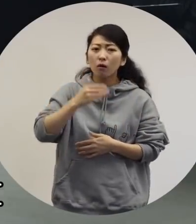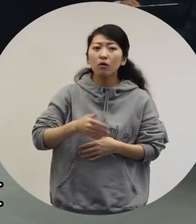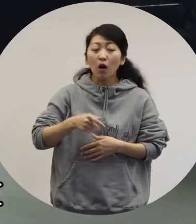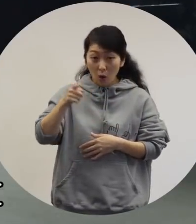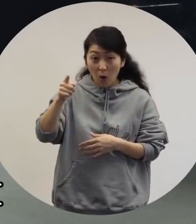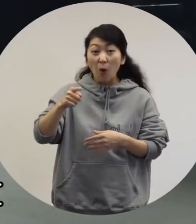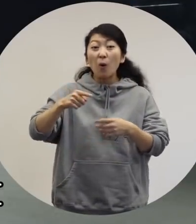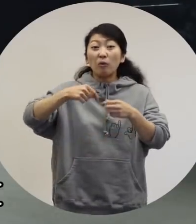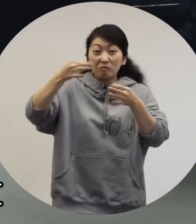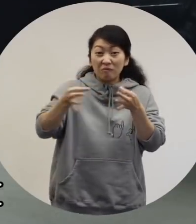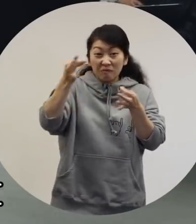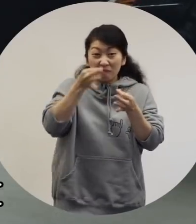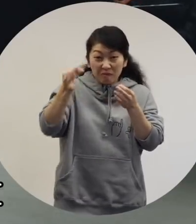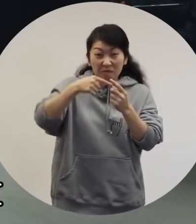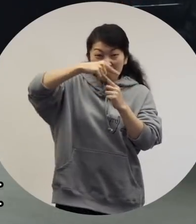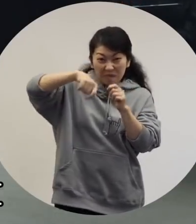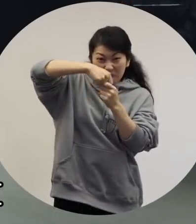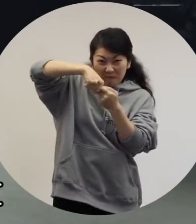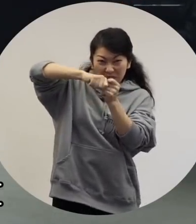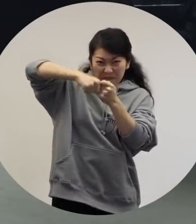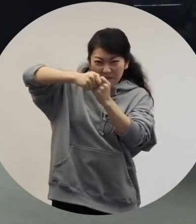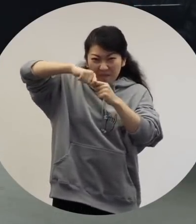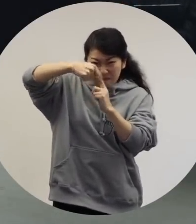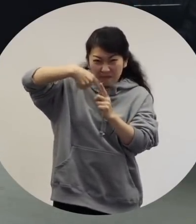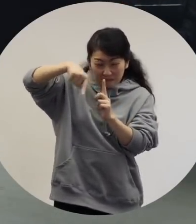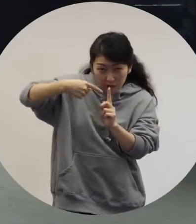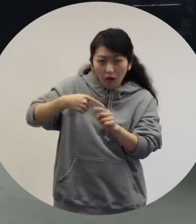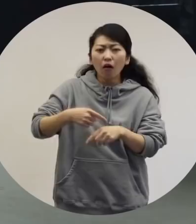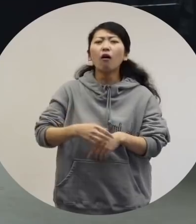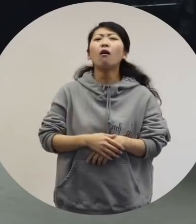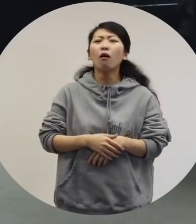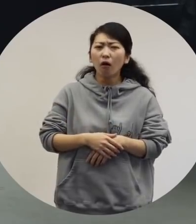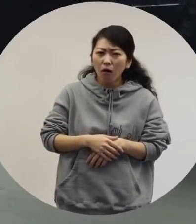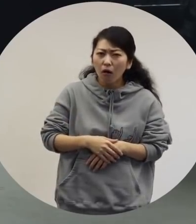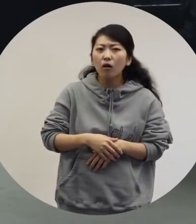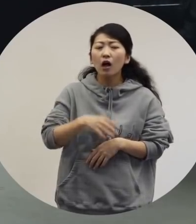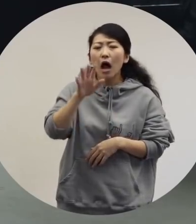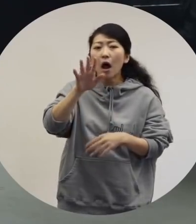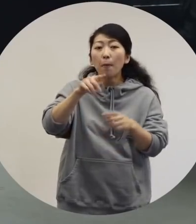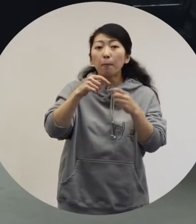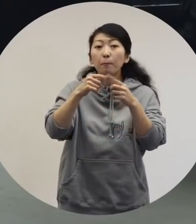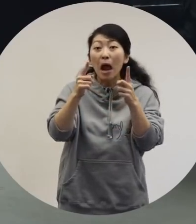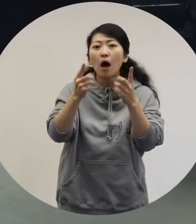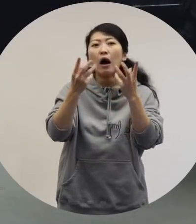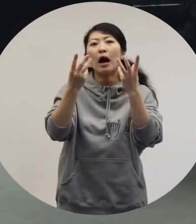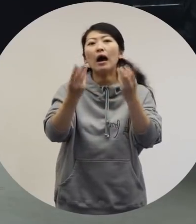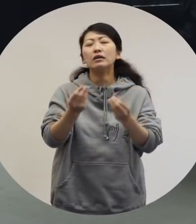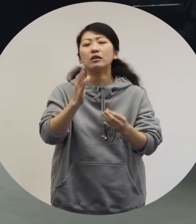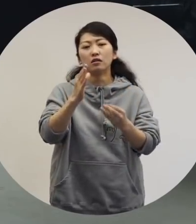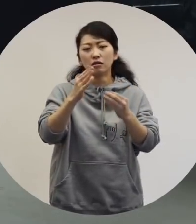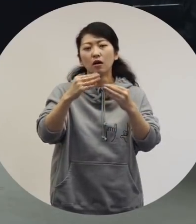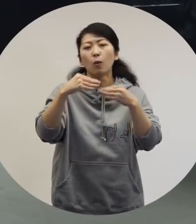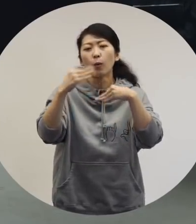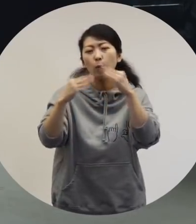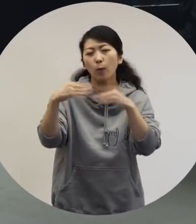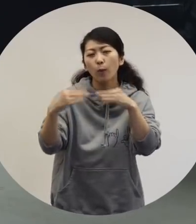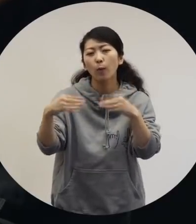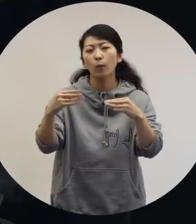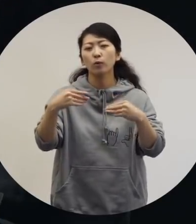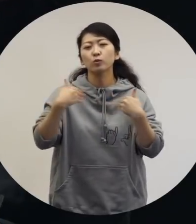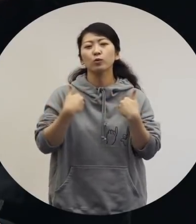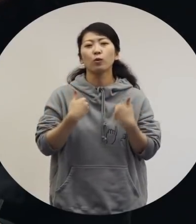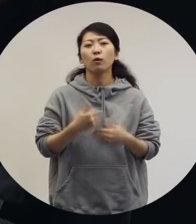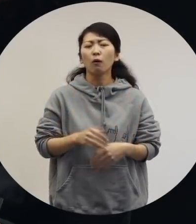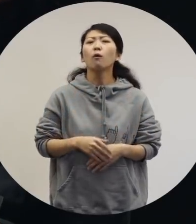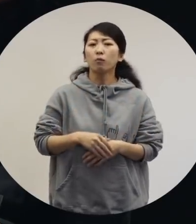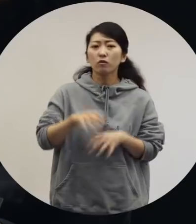じゃあそれをこう塗って塗って塗って曲げてみて、なるほどな。 一回ラボに遊びに行 かせて、折れちゃうともうダメなので。 あ、うん、そこそこ、 柔軟性のあるもので、 うん